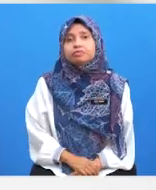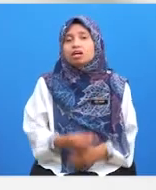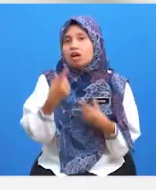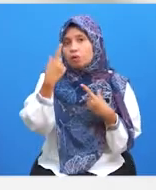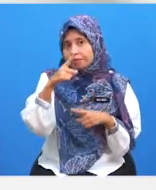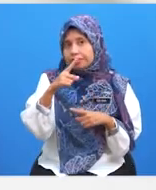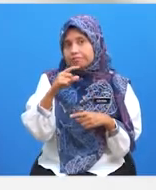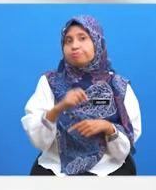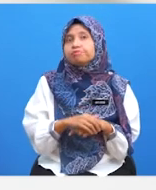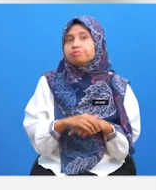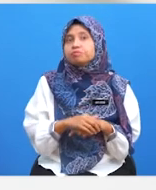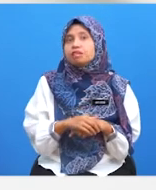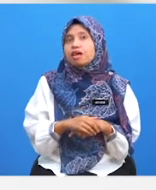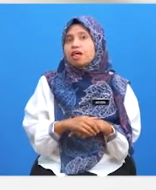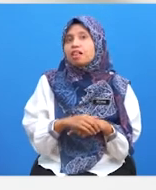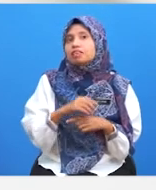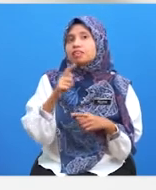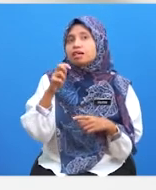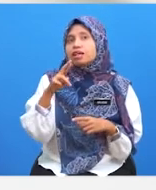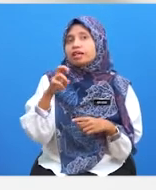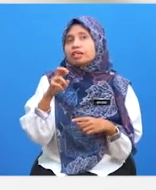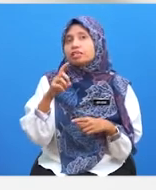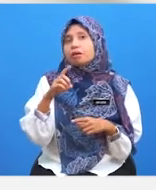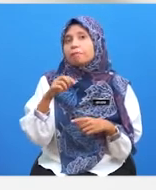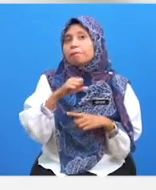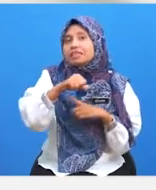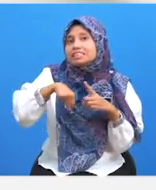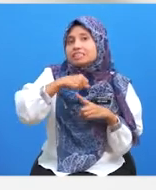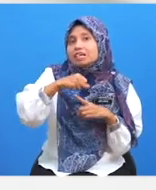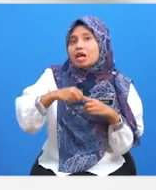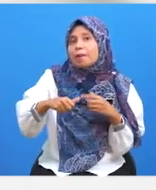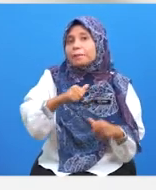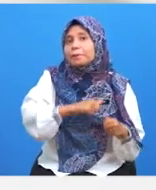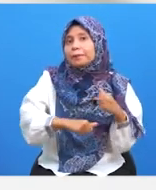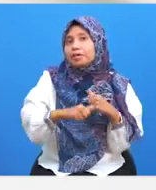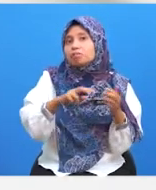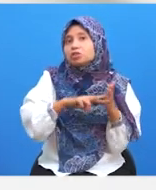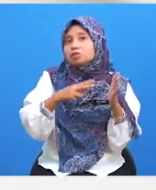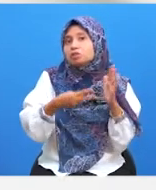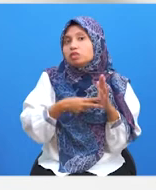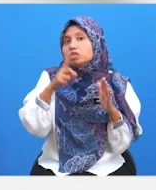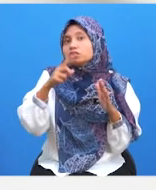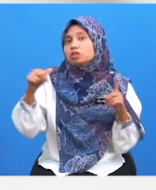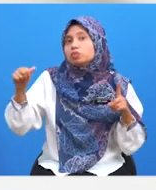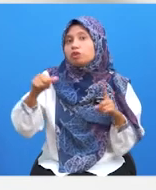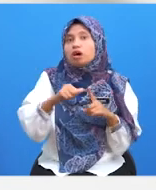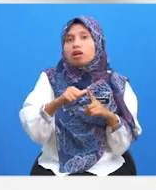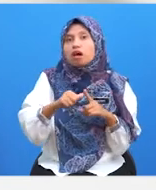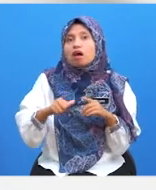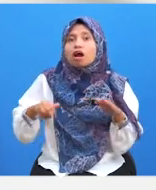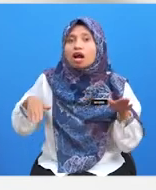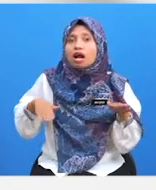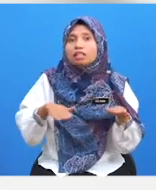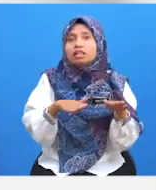jawabannya adalah tren persekitaran pernyataan bermaksud sesuatu arah